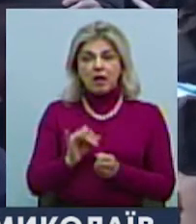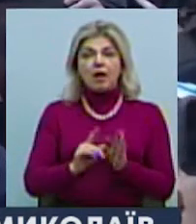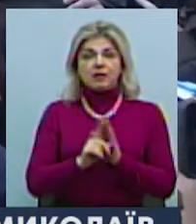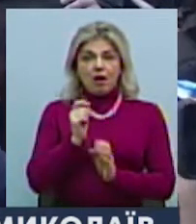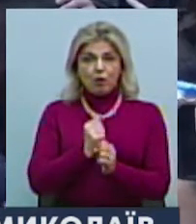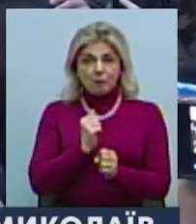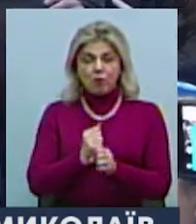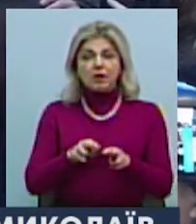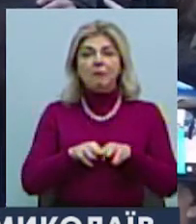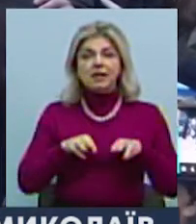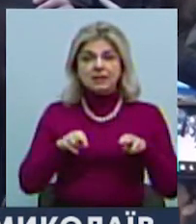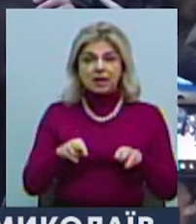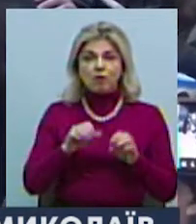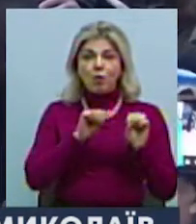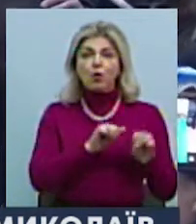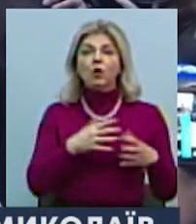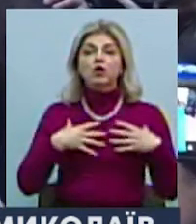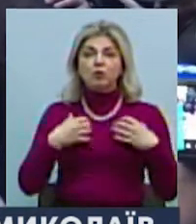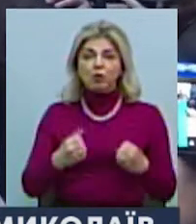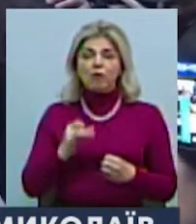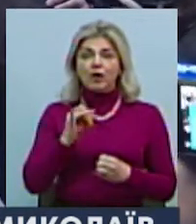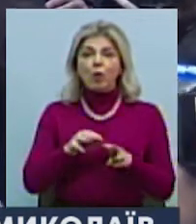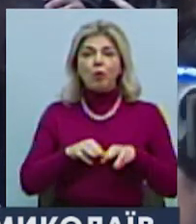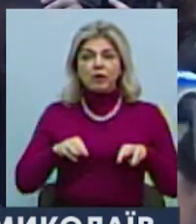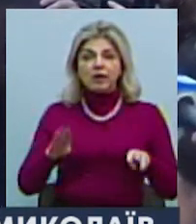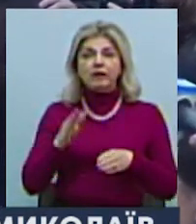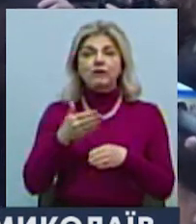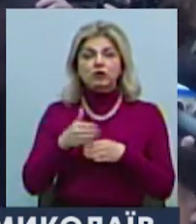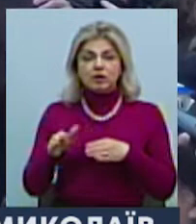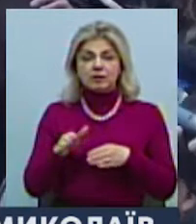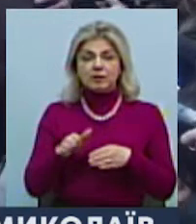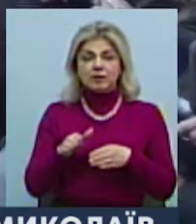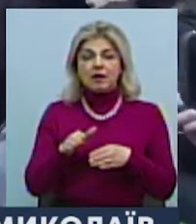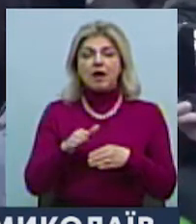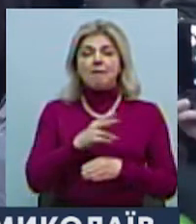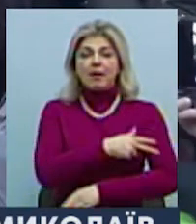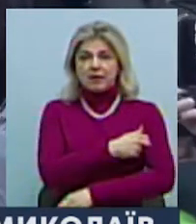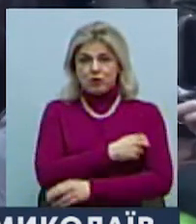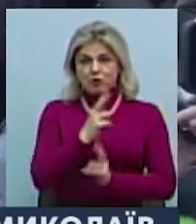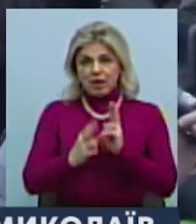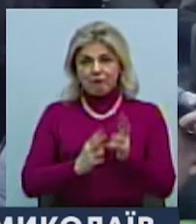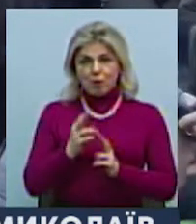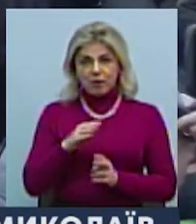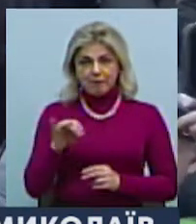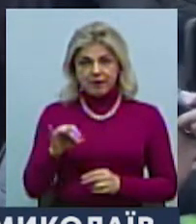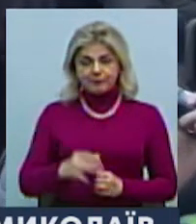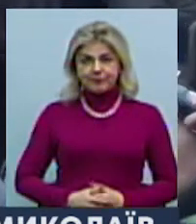Міністерства охорони здоров'я і уряду в частині здійснення медичної реформи.